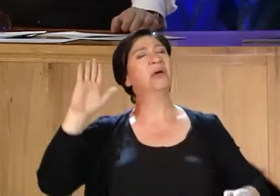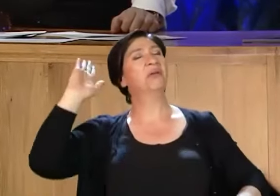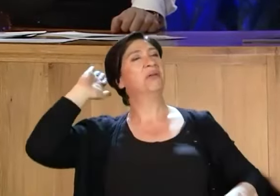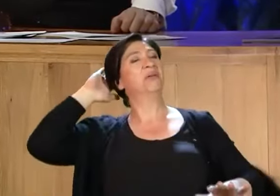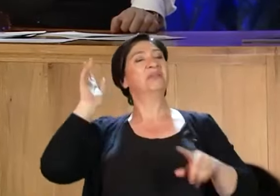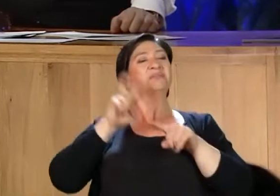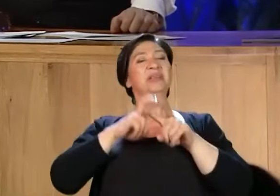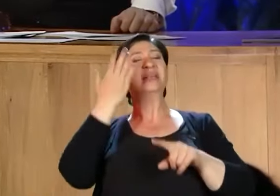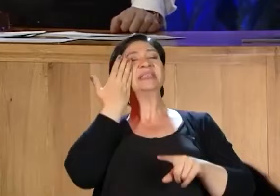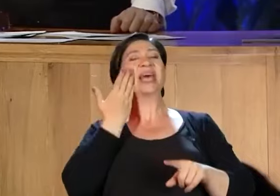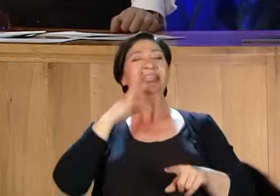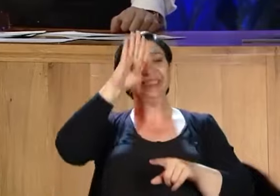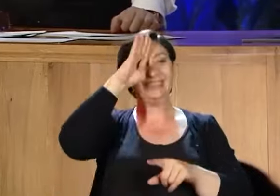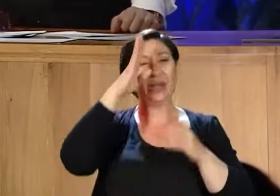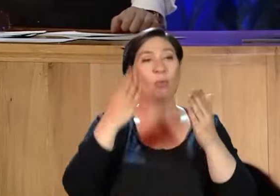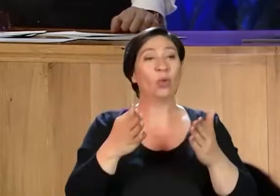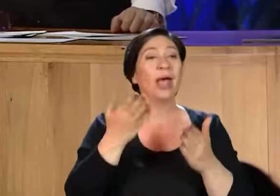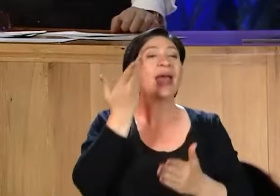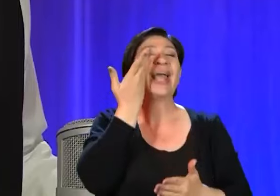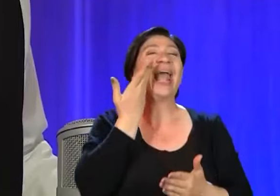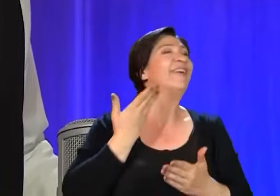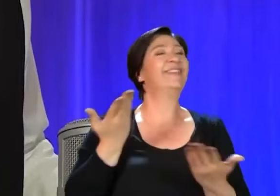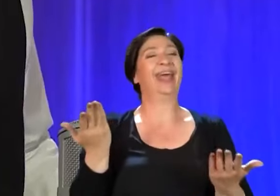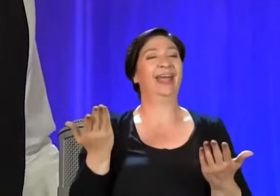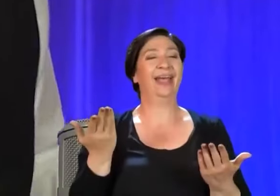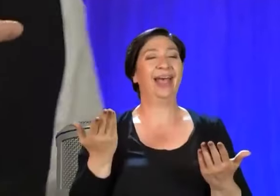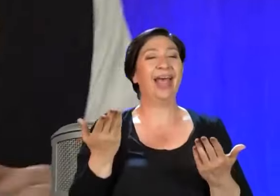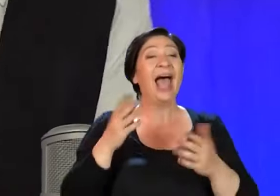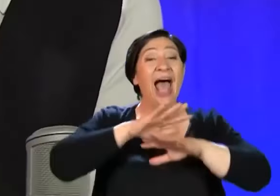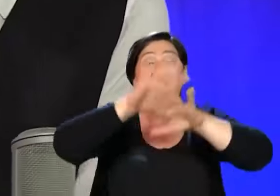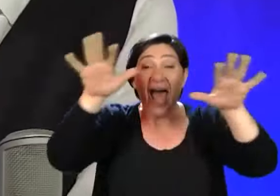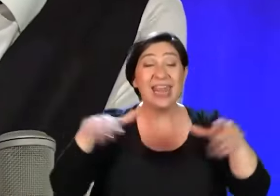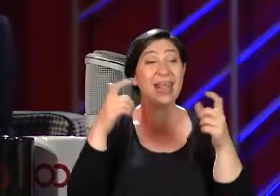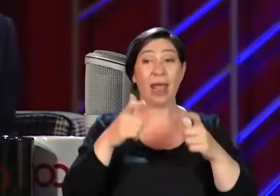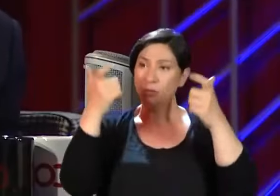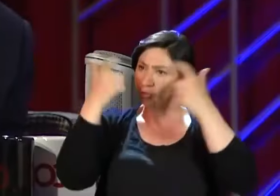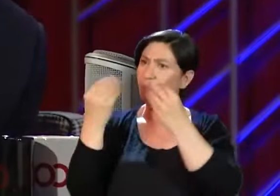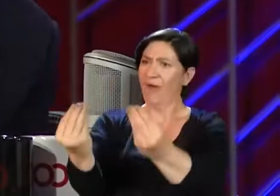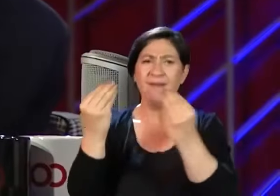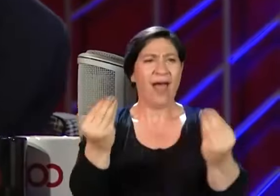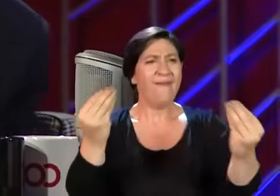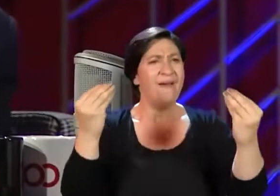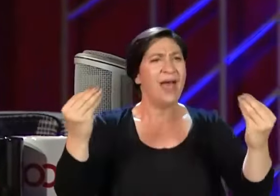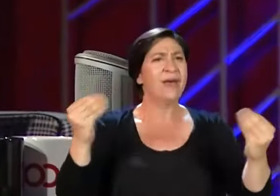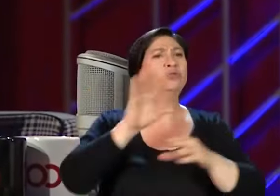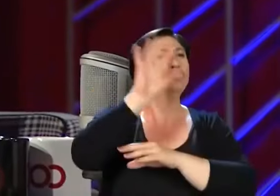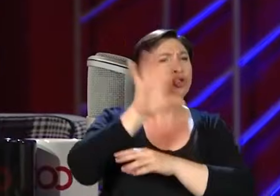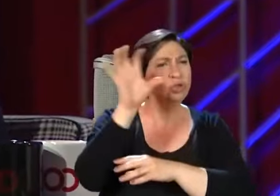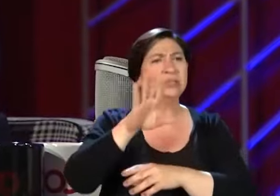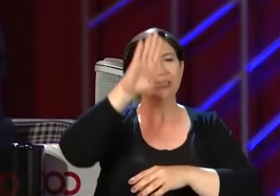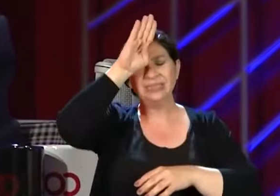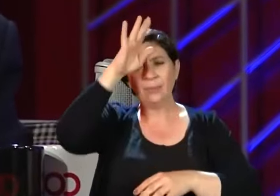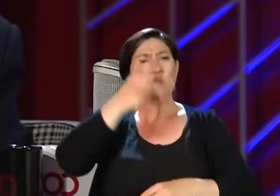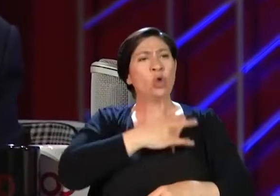uzanın koltuğa, seyredin İstanbul'u. Evet. Keyifle seyredin hem de. Her yerini onlara emanet edin. Her yerini, turizmi,